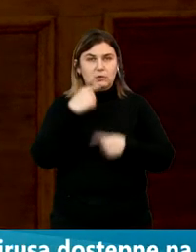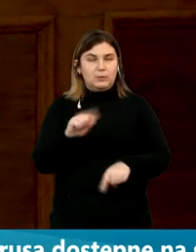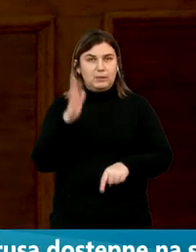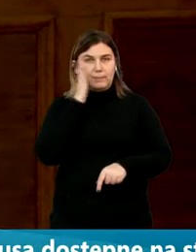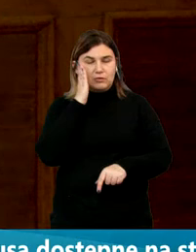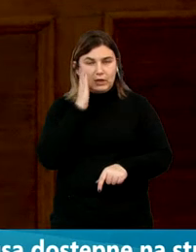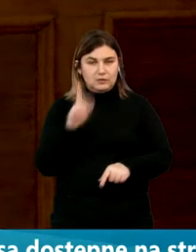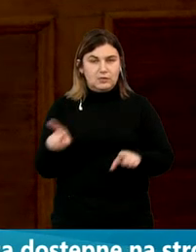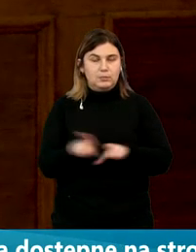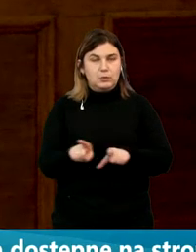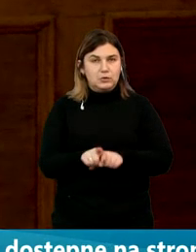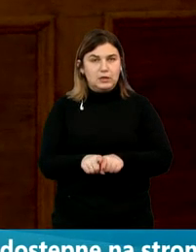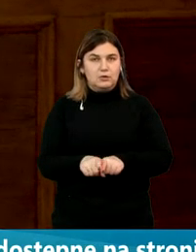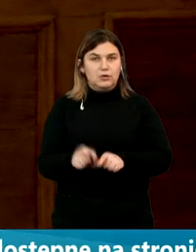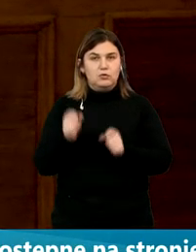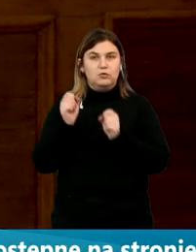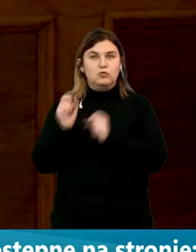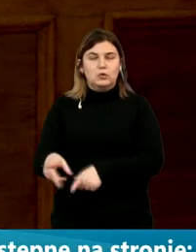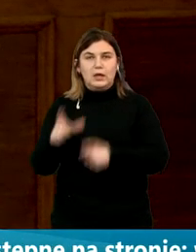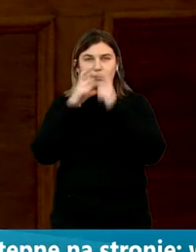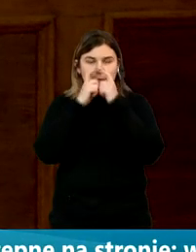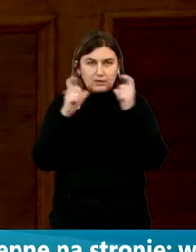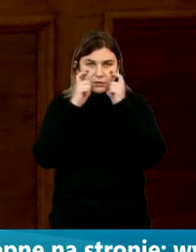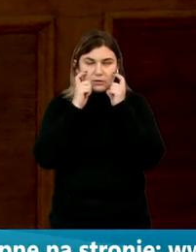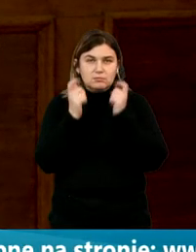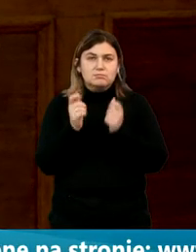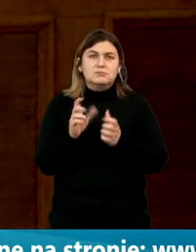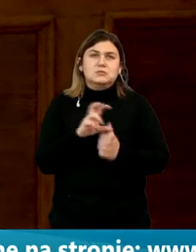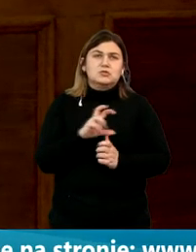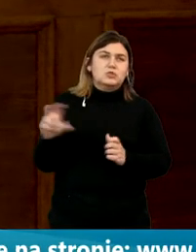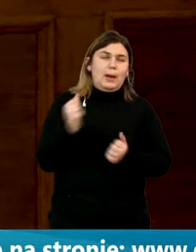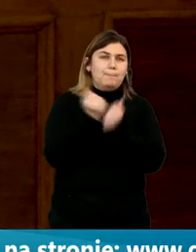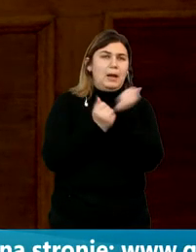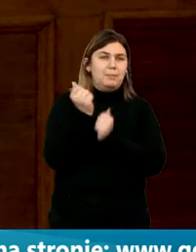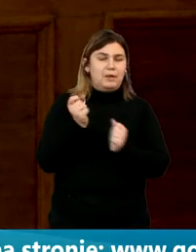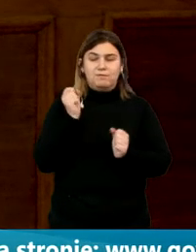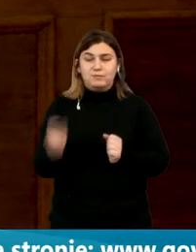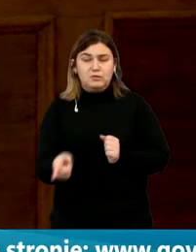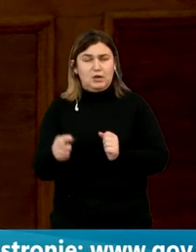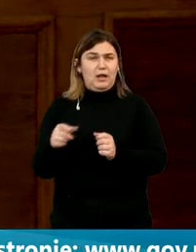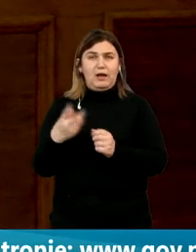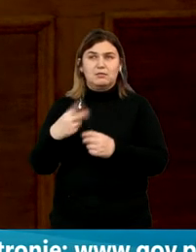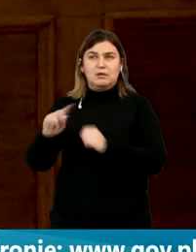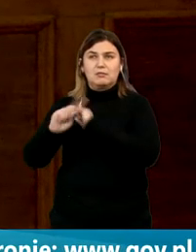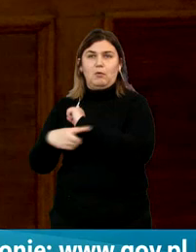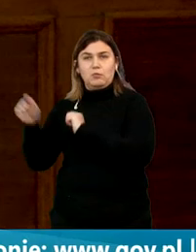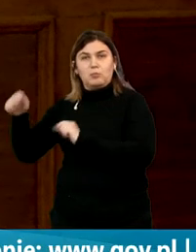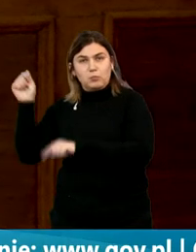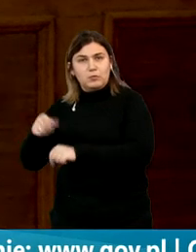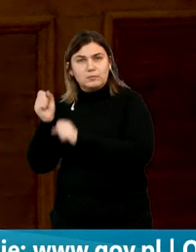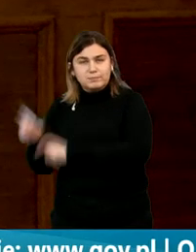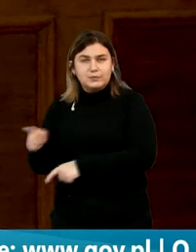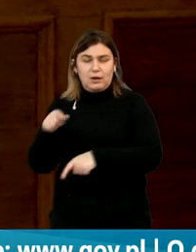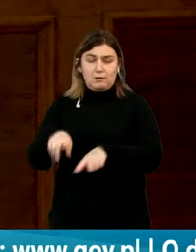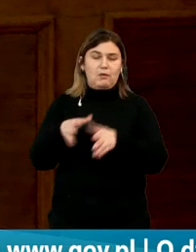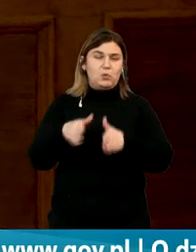też właśnie rzucając maseczkę gdzieś czy jakieś papiery nie do kosza na śmieci, tylko gdziekolwiek, no to